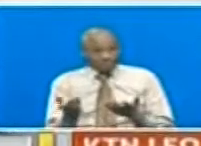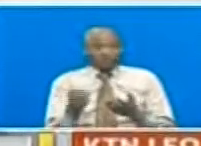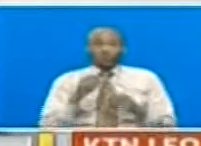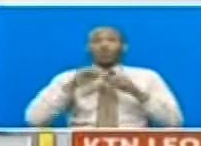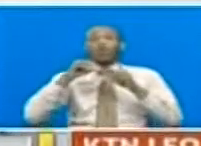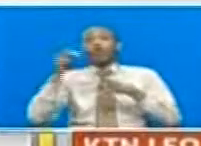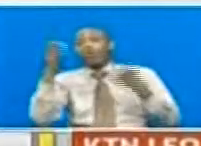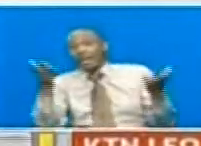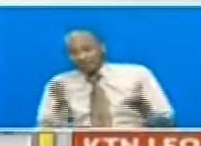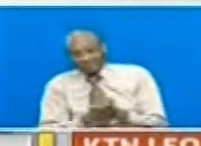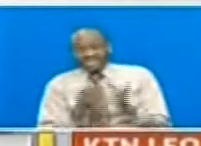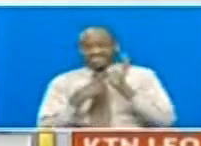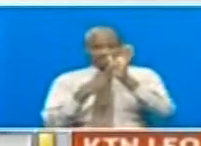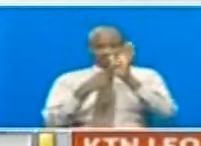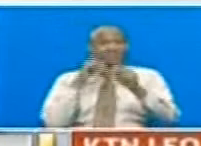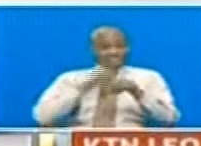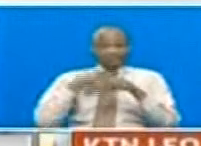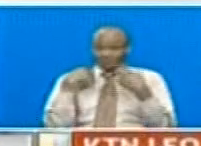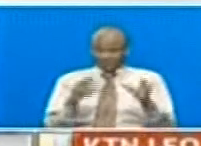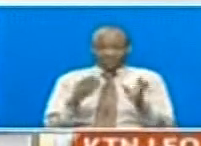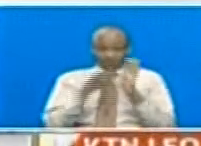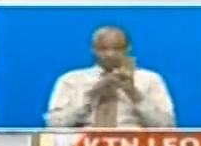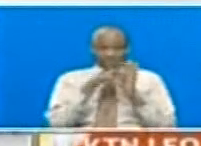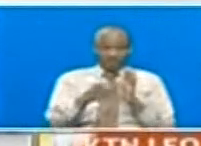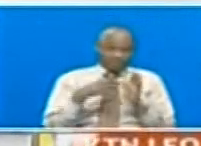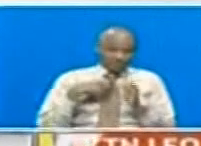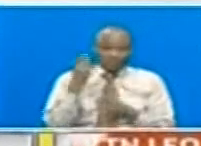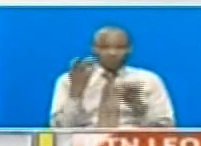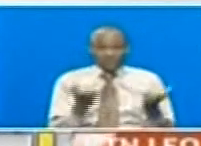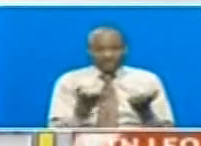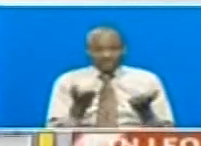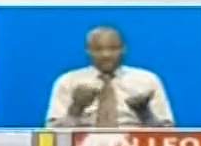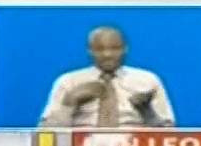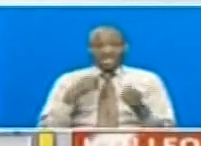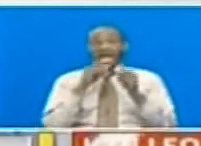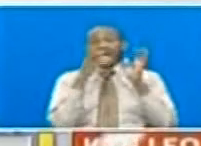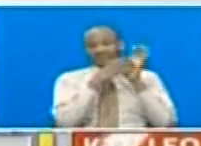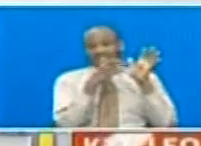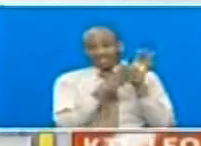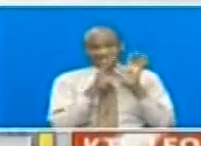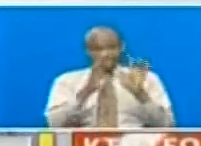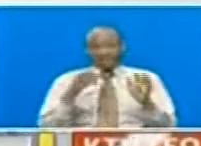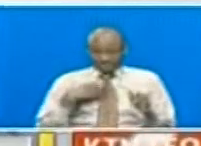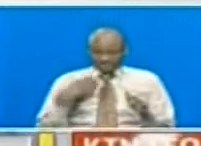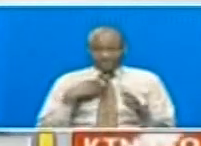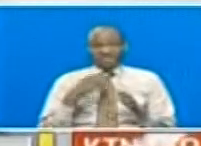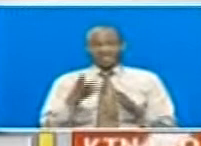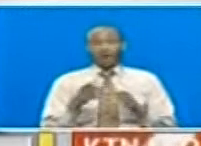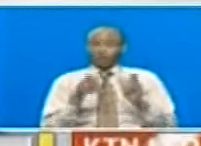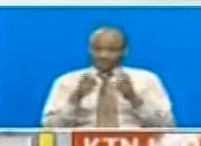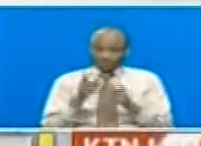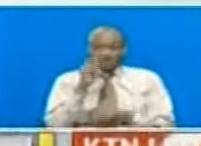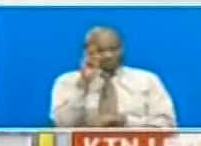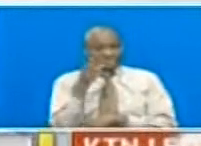ikupeleke wapi. Kwa mfano kama mimi nilipotoka katika kipindi hicho ni kwenda kwa advertising agency, nikawa production manager radio na